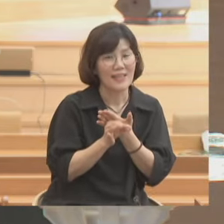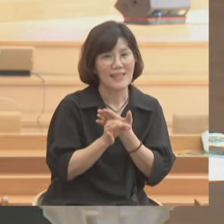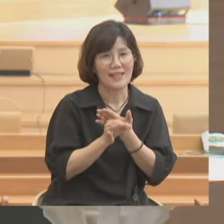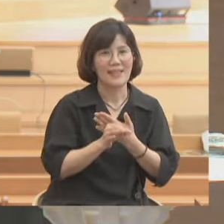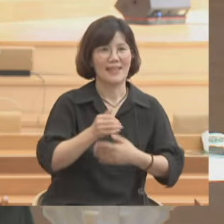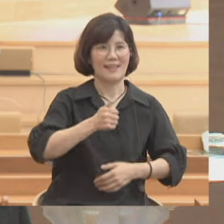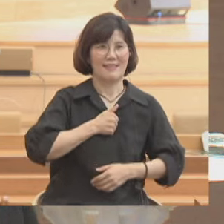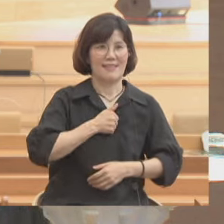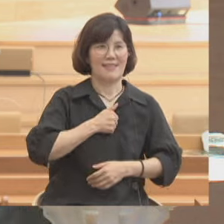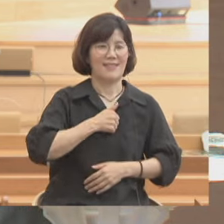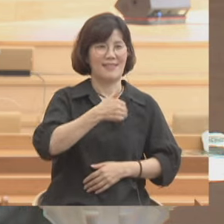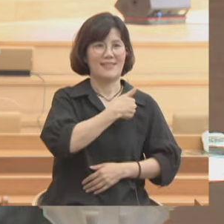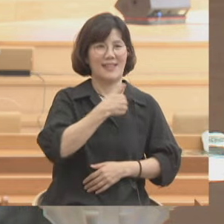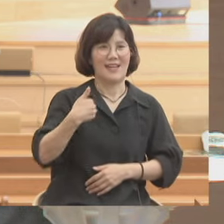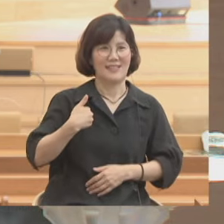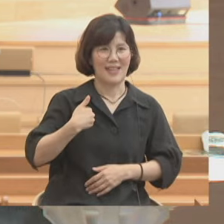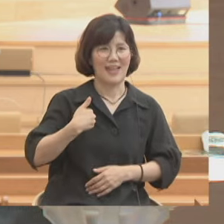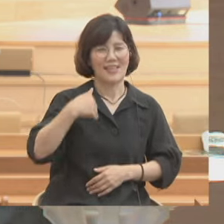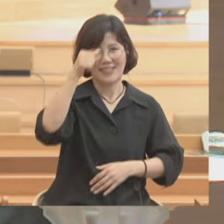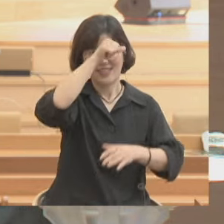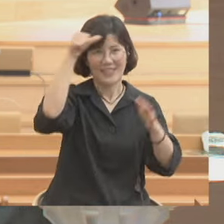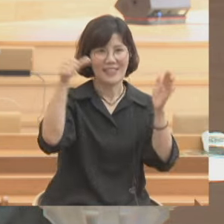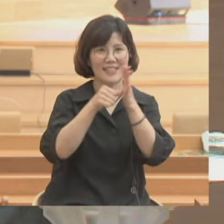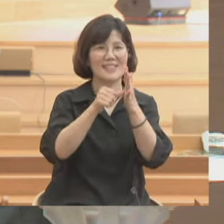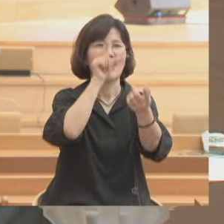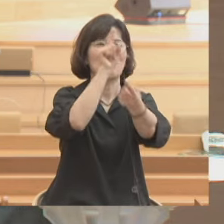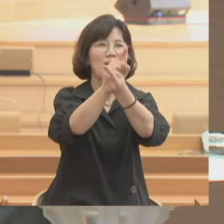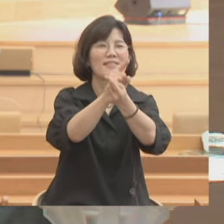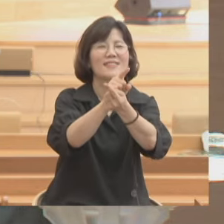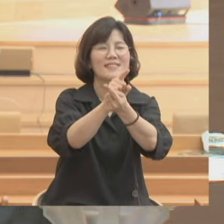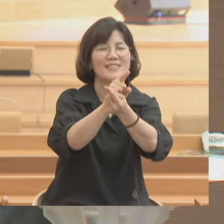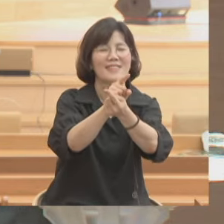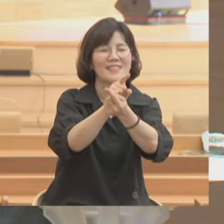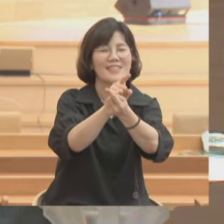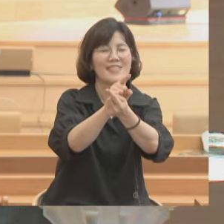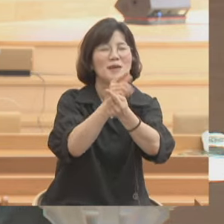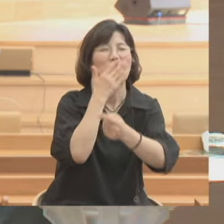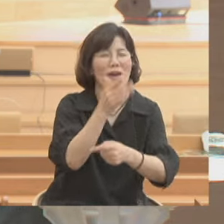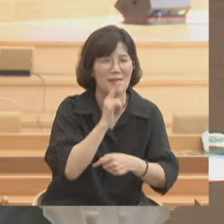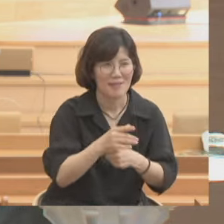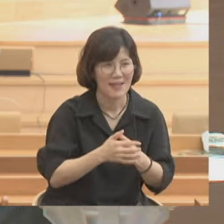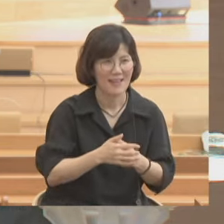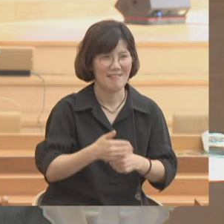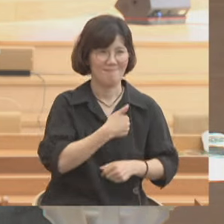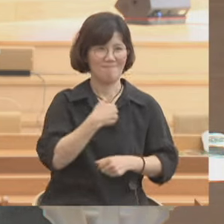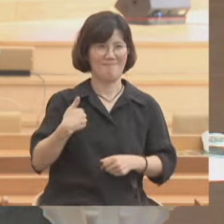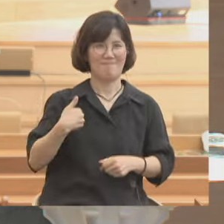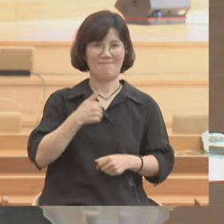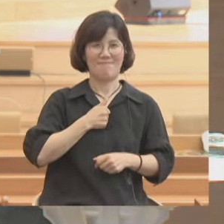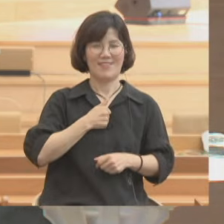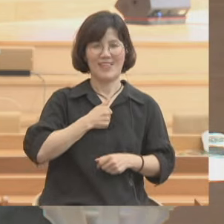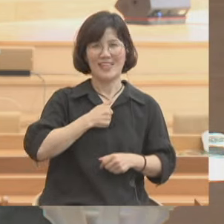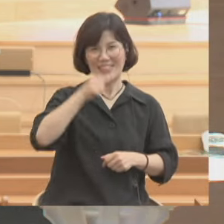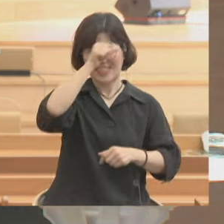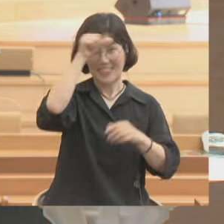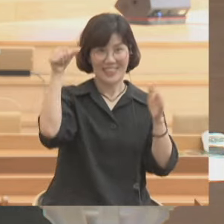당당한 인생의 오를 맞이하게 된다. 한 번 더. 당당한 인생의